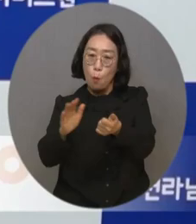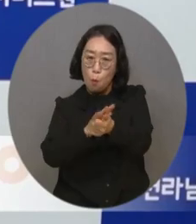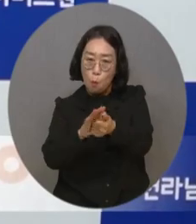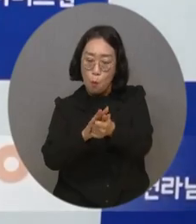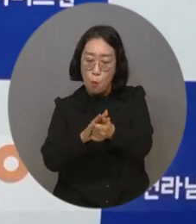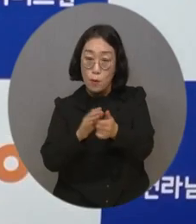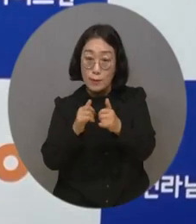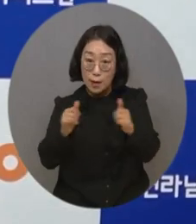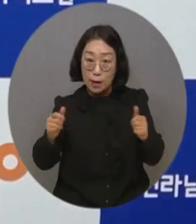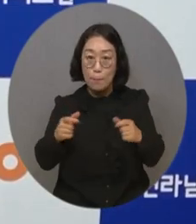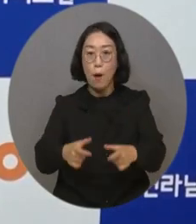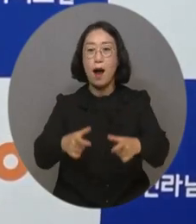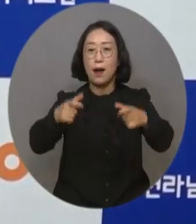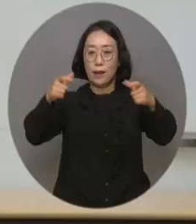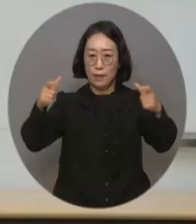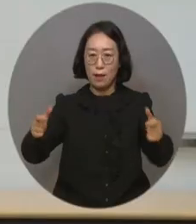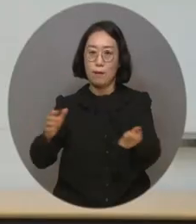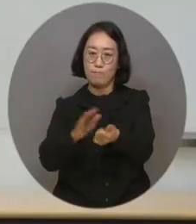나갈 계획입니다.